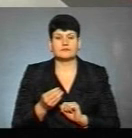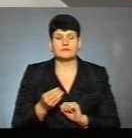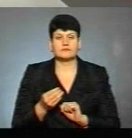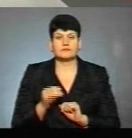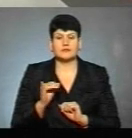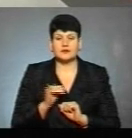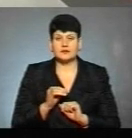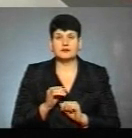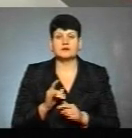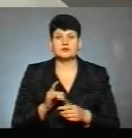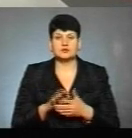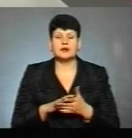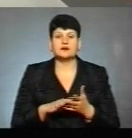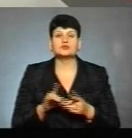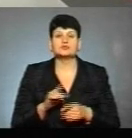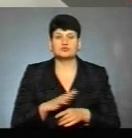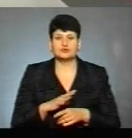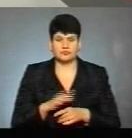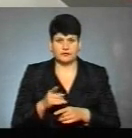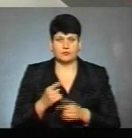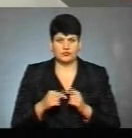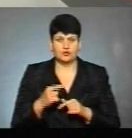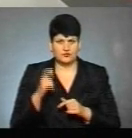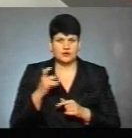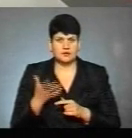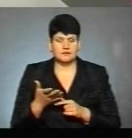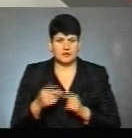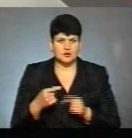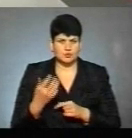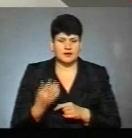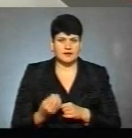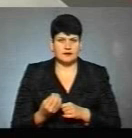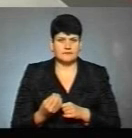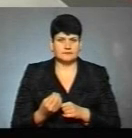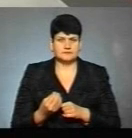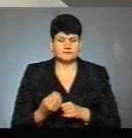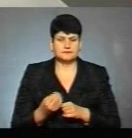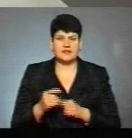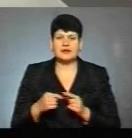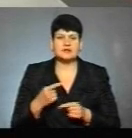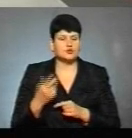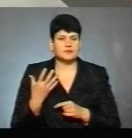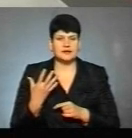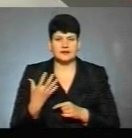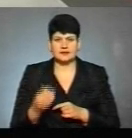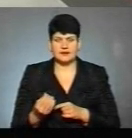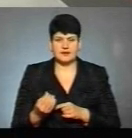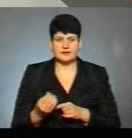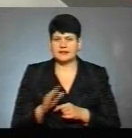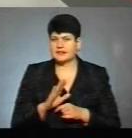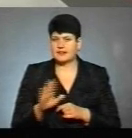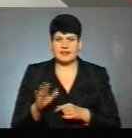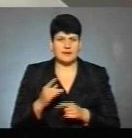що було далі? Ніби навіть ви дивилися, потім повернулися в Чортків знову на наступний день? На наступний день